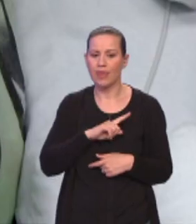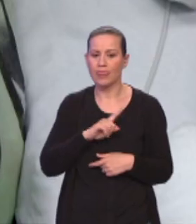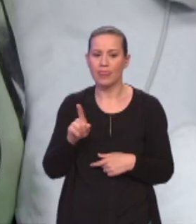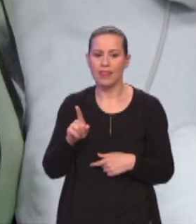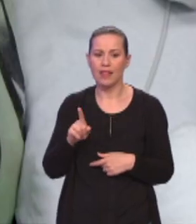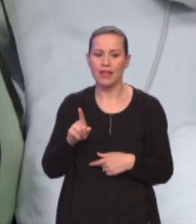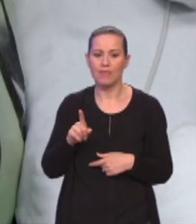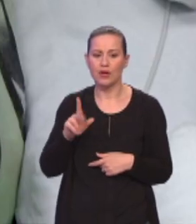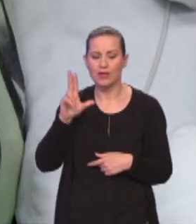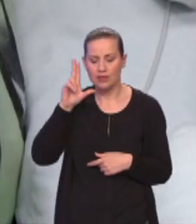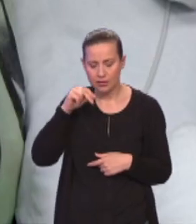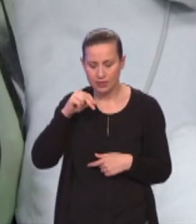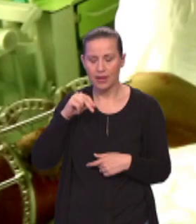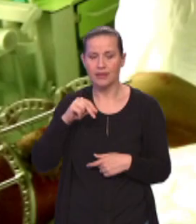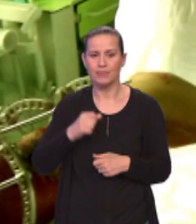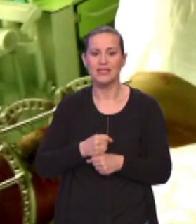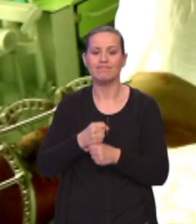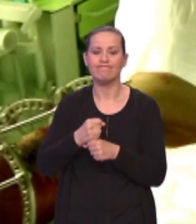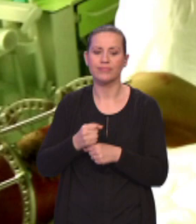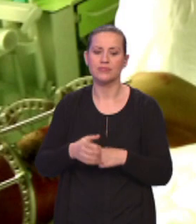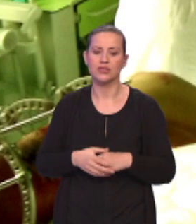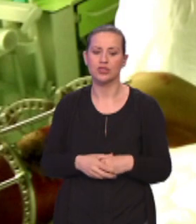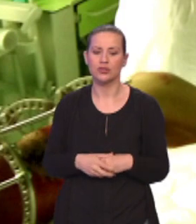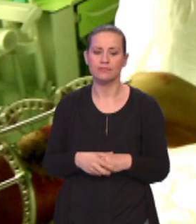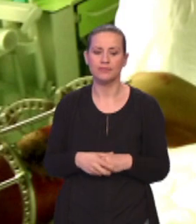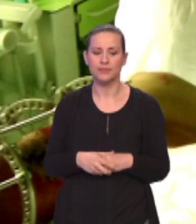Reka nemoj zaspati, izdrži.